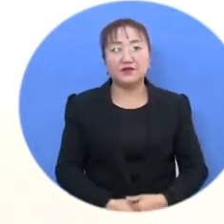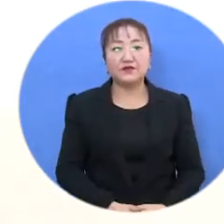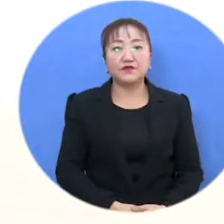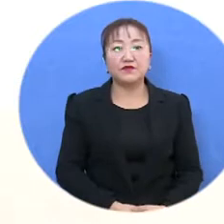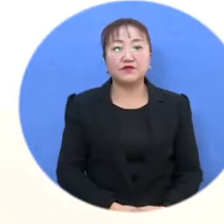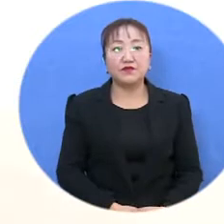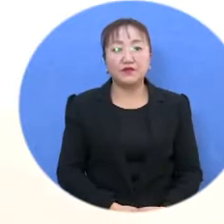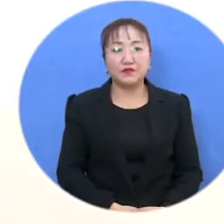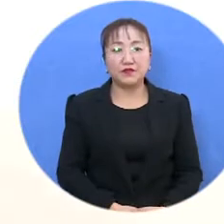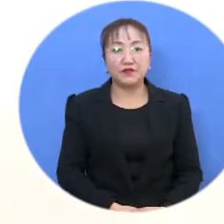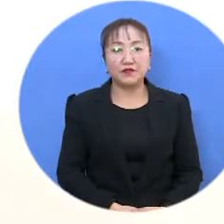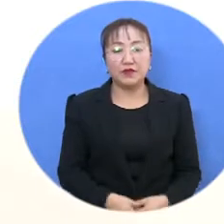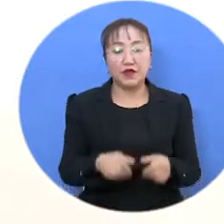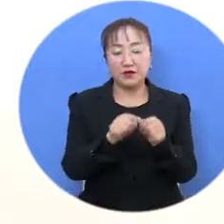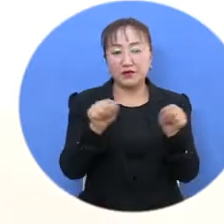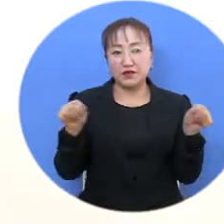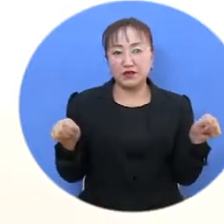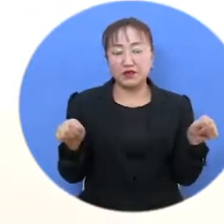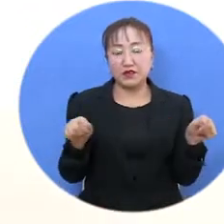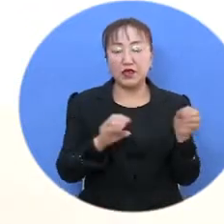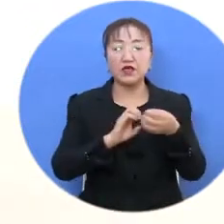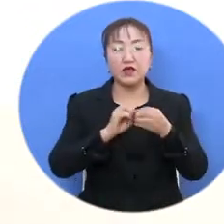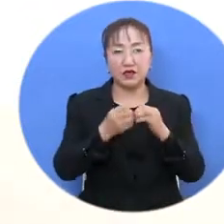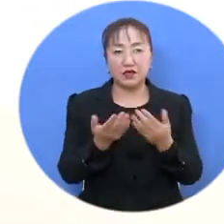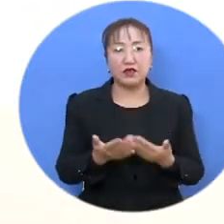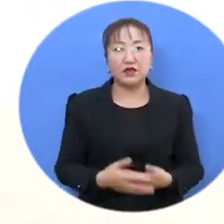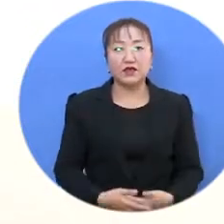хүүхдүүдээ хэмжилт авах зүйлүүдэд бэлдсэн бол одоо хэмжилтэндээ орцгоё.